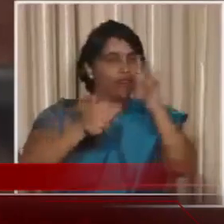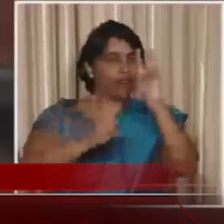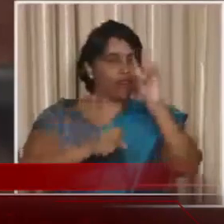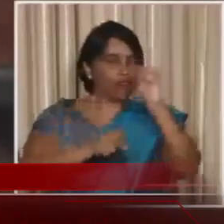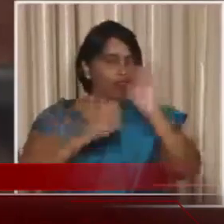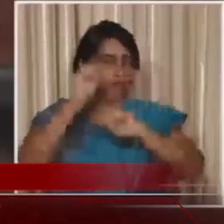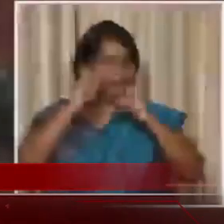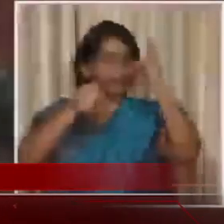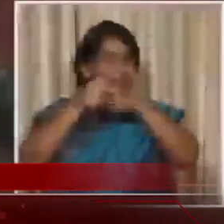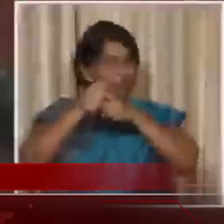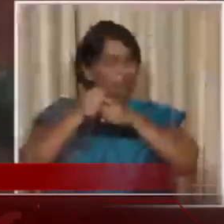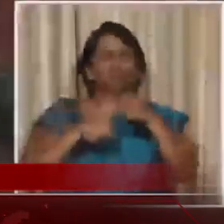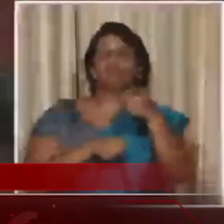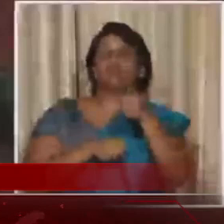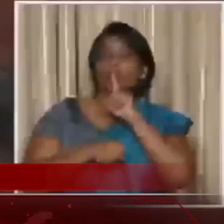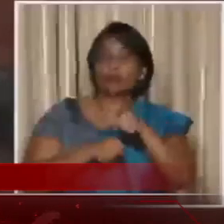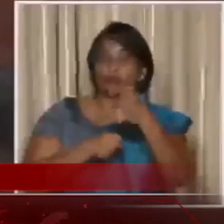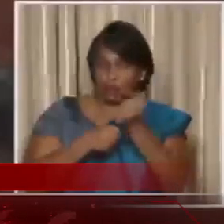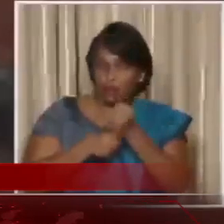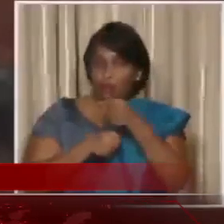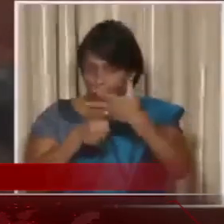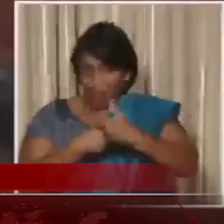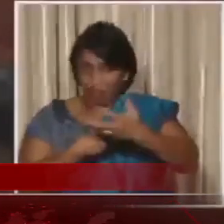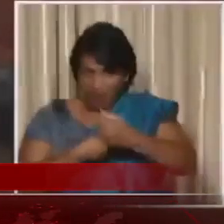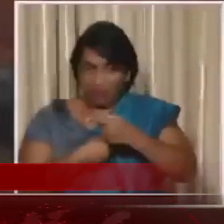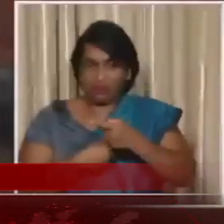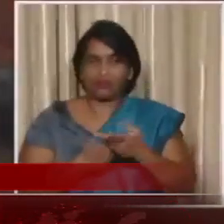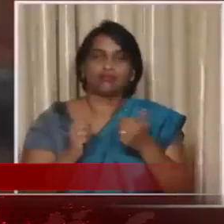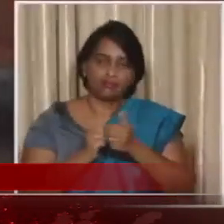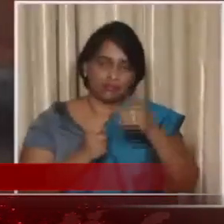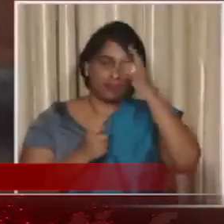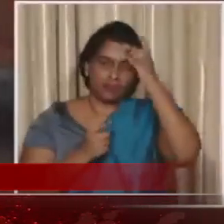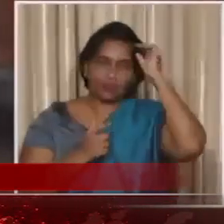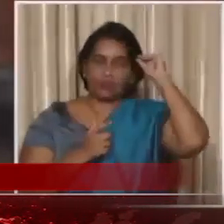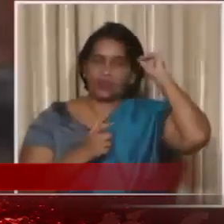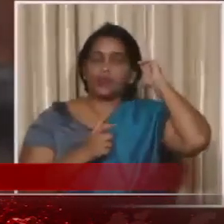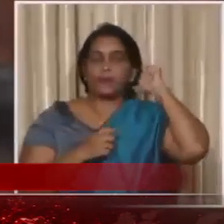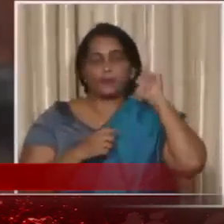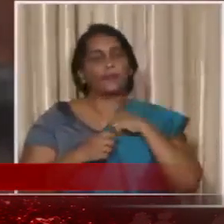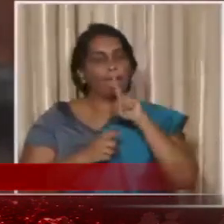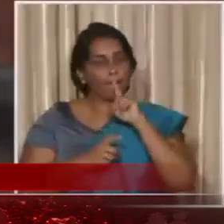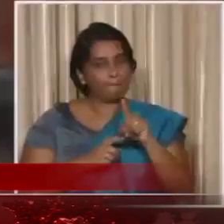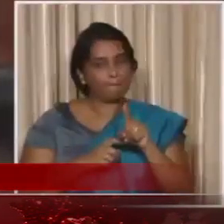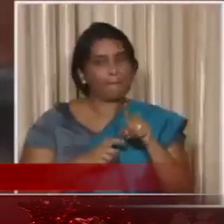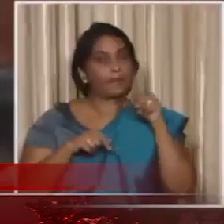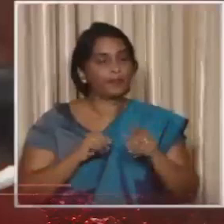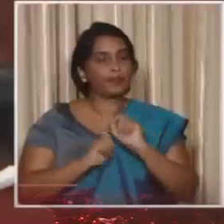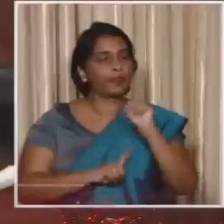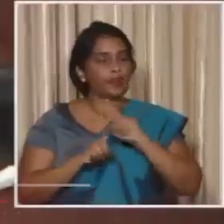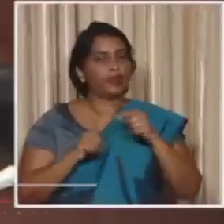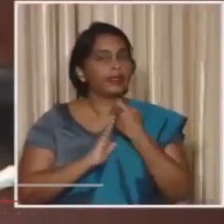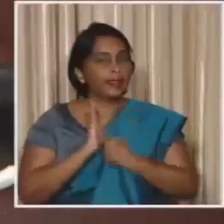elleno, ella lahanawa. Meh ke baragan nado, meh ke baragan nado. Meh kene meh kara nado. Disana ke bawah tuh. Mama kita nirisa garu. Meh parlimen tu